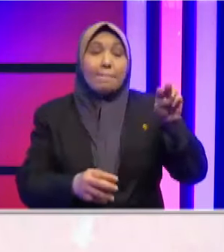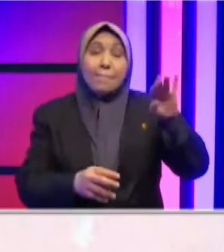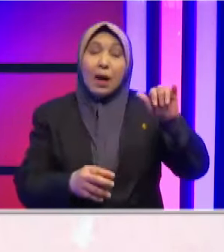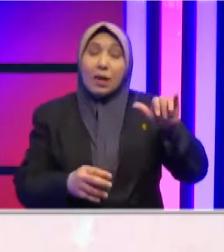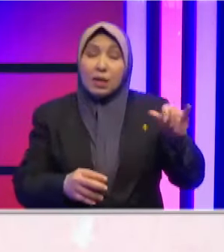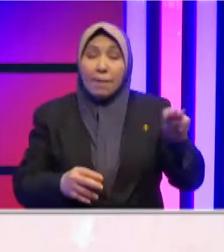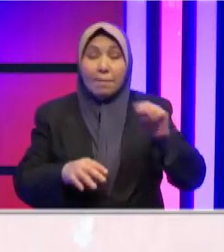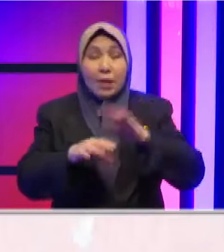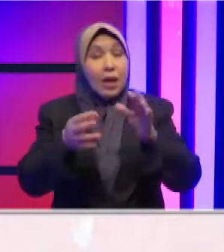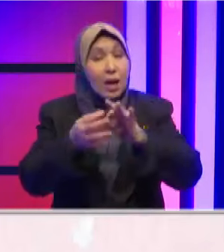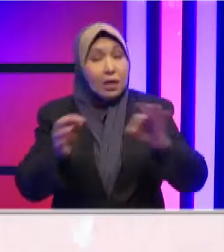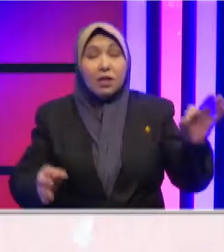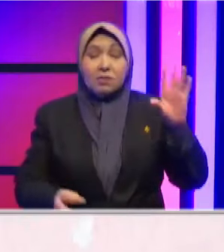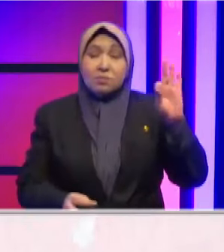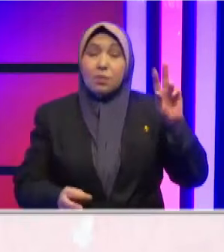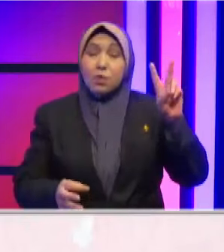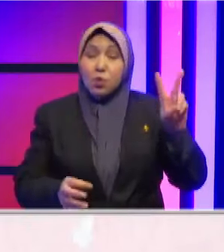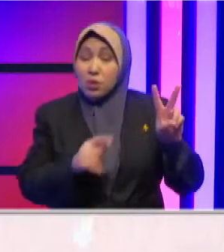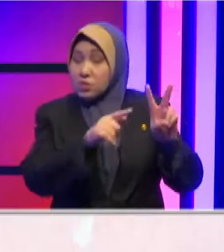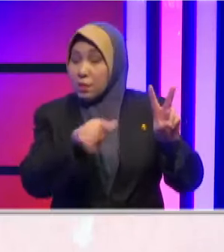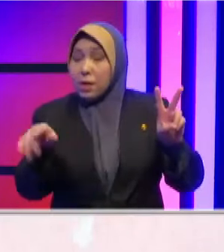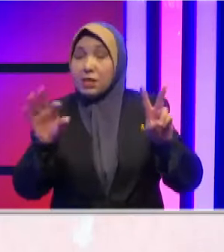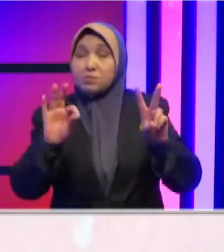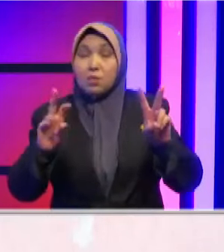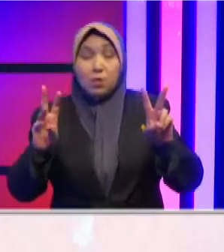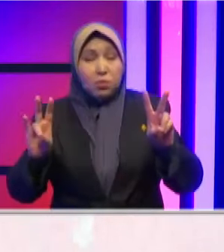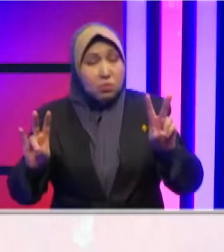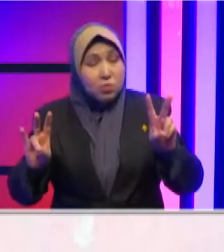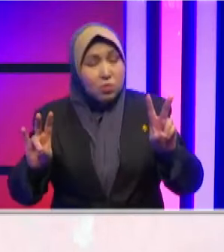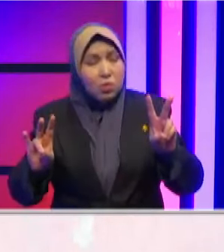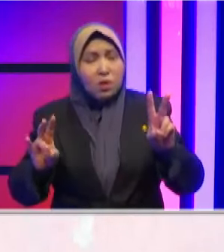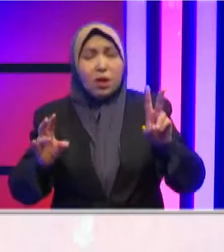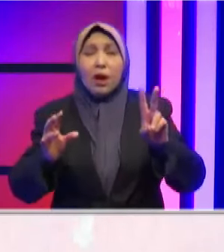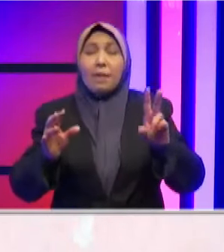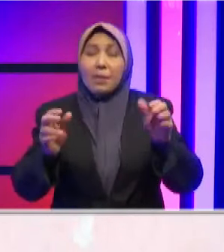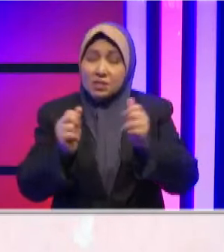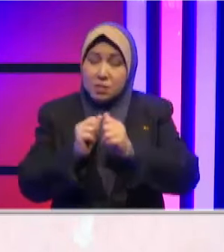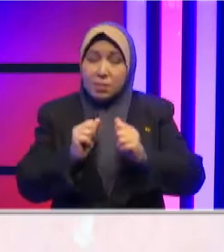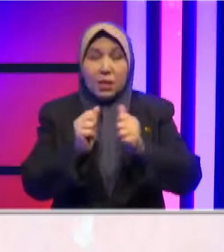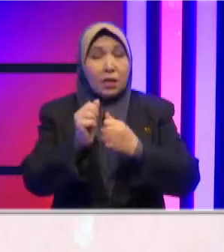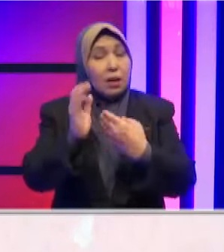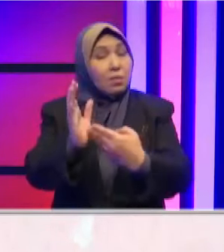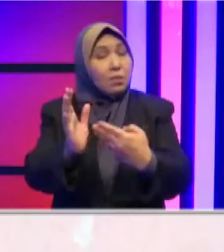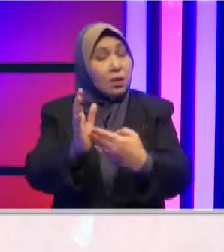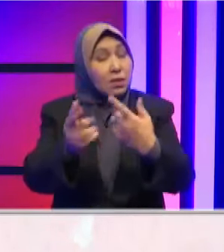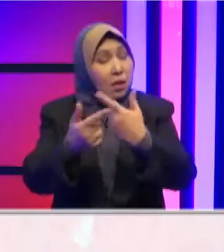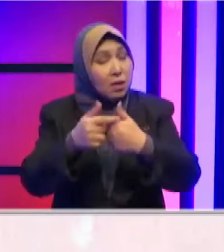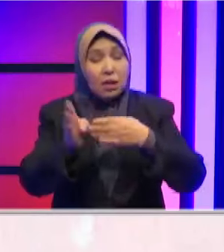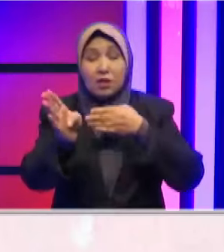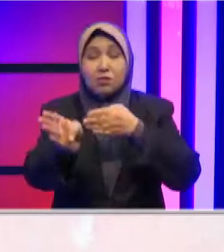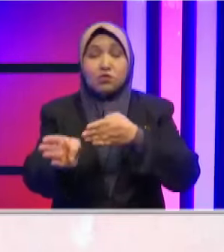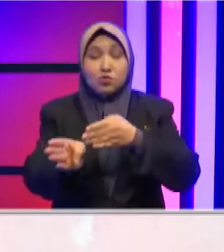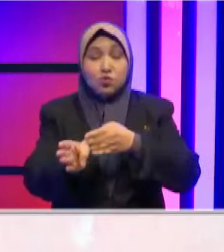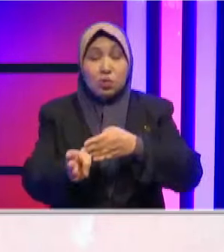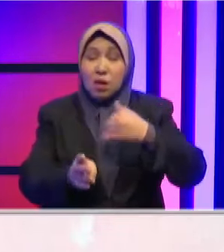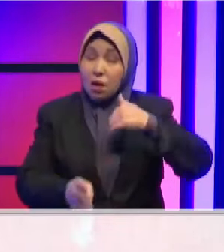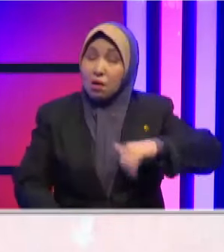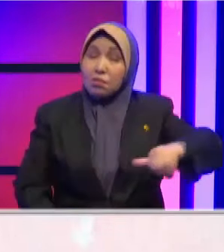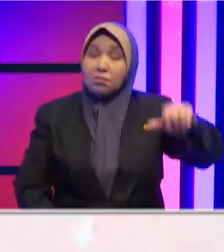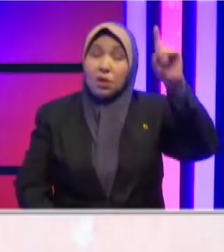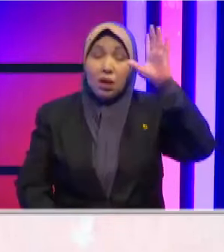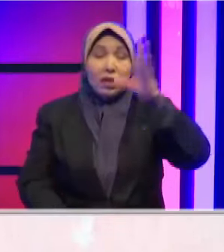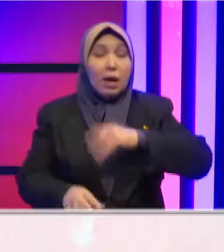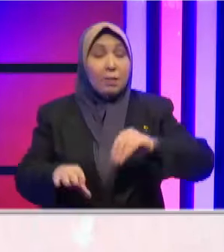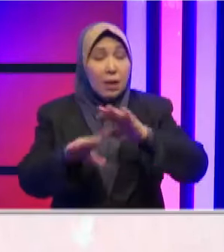ayat 92-97 kesamaan risalah-risalah langit dan Sunnah Ilahi Hai bedaknya